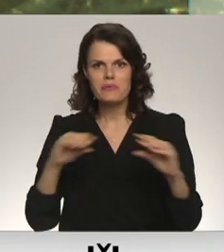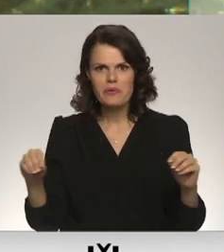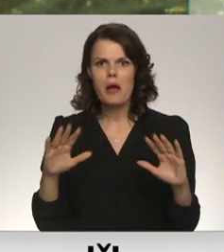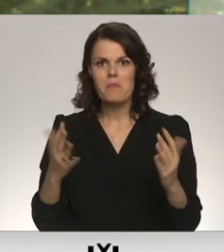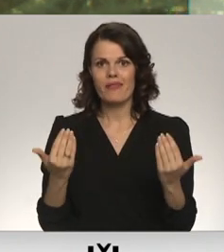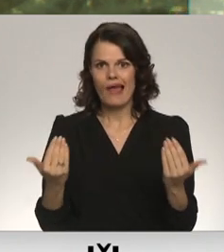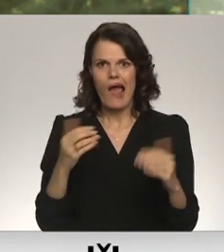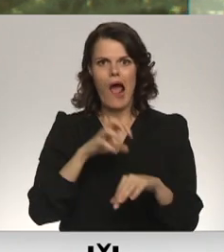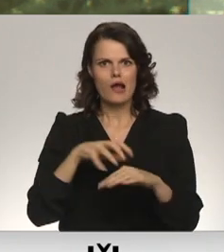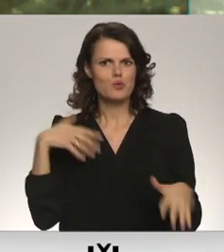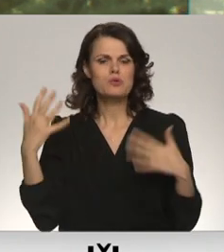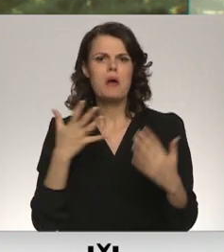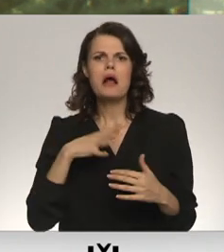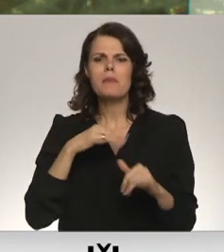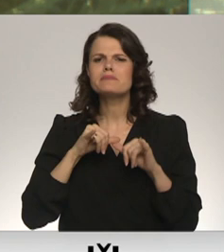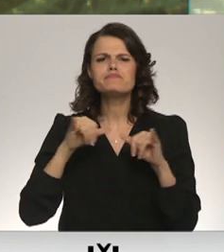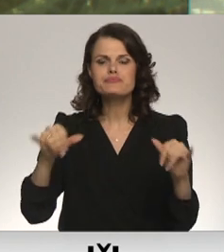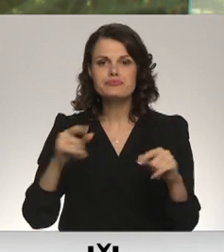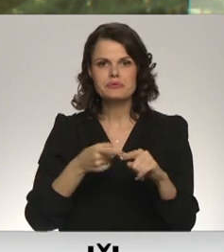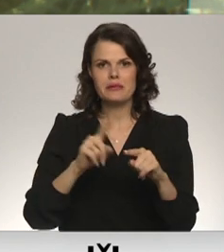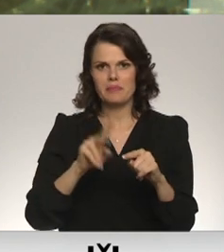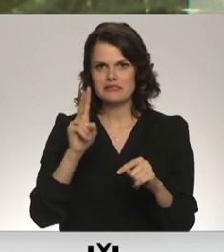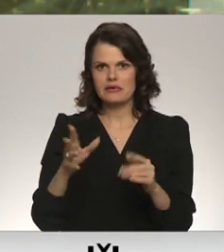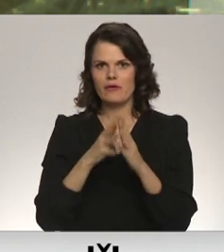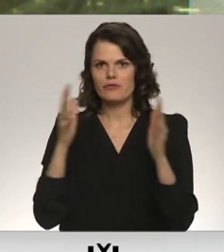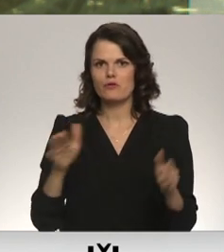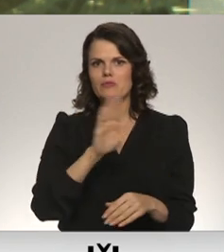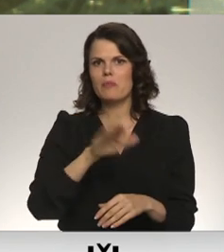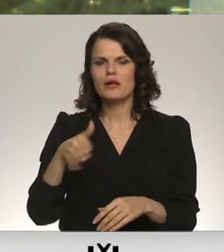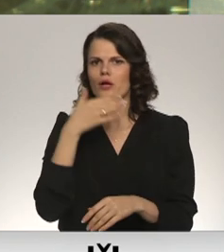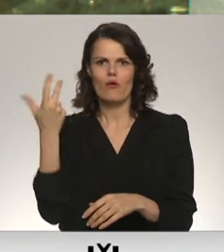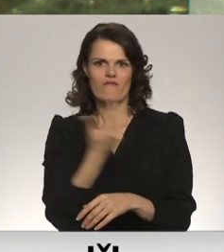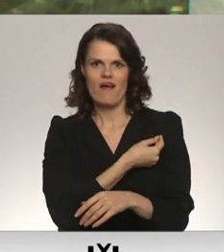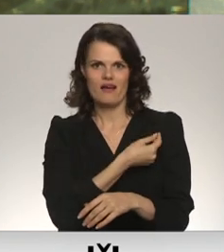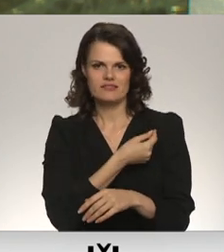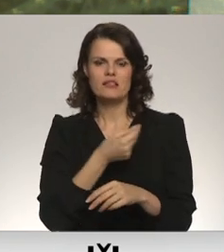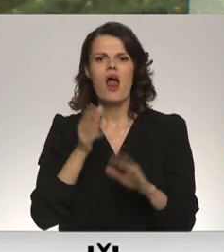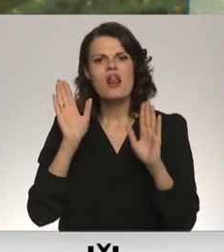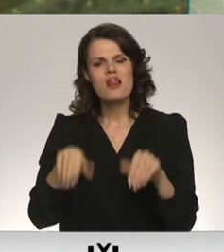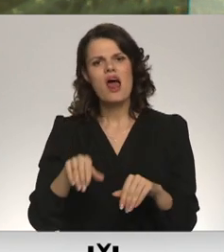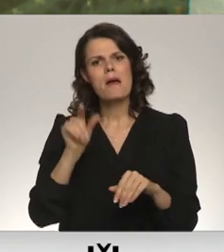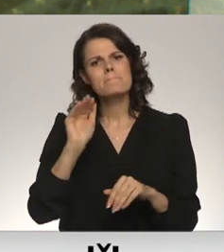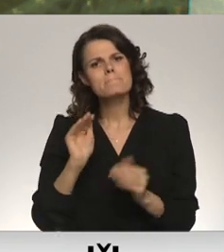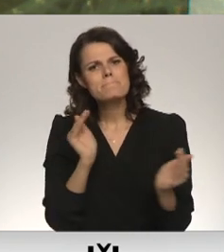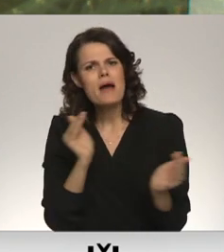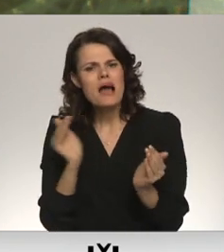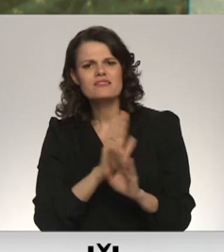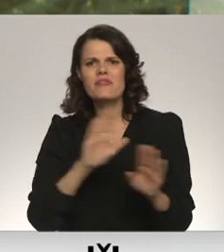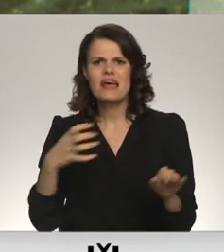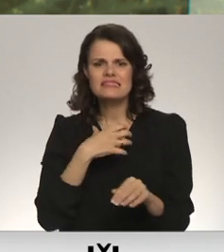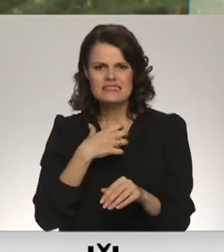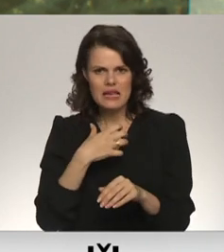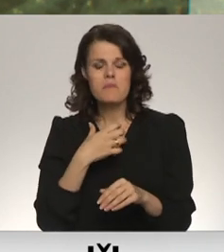Galvenais iemesls slimības izplatībai ir tas, ka bērni nav vakcinēti. Lai novērstu mazuļu saslimšanu ar bīstamo garo klepu, no šā gada valsts